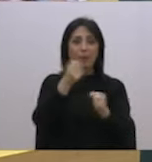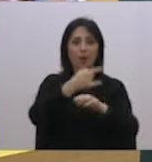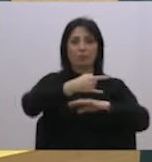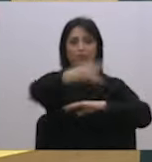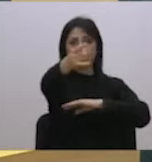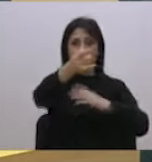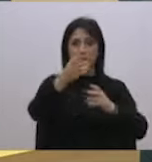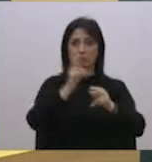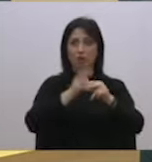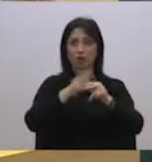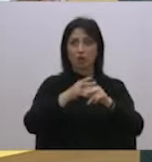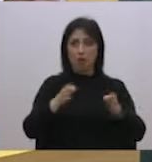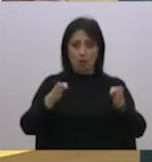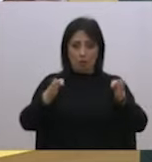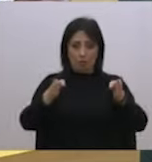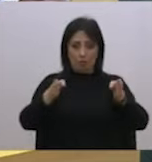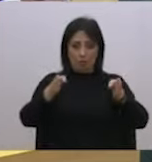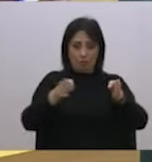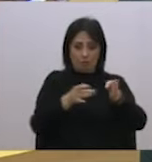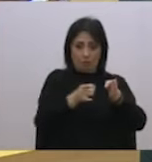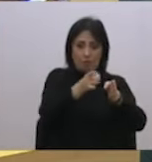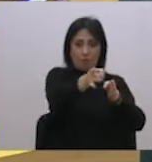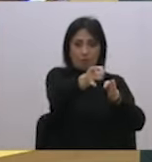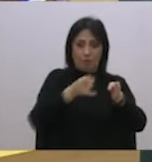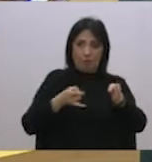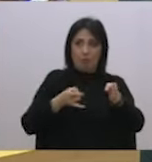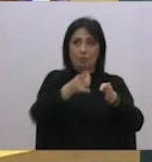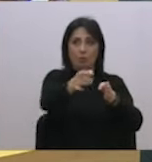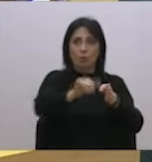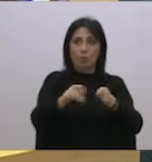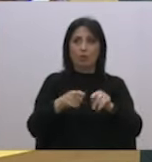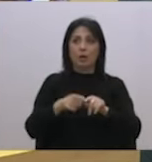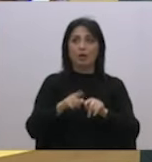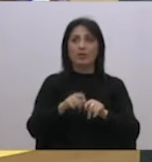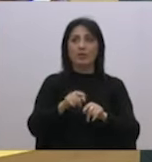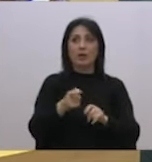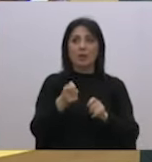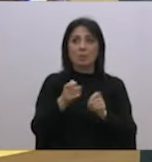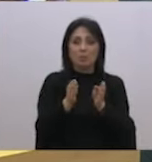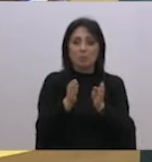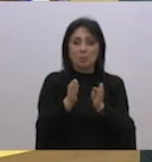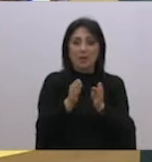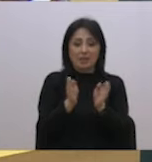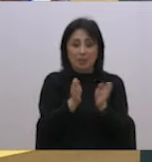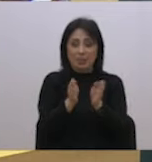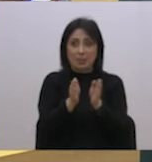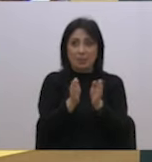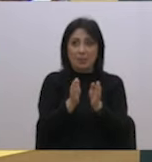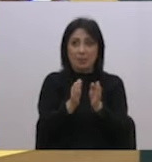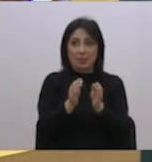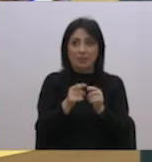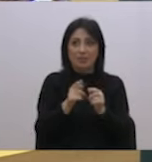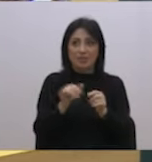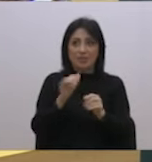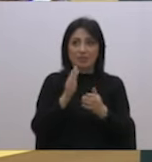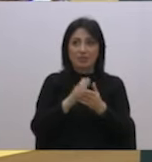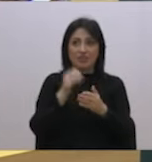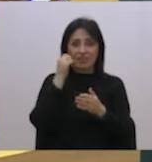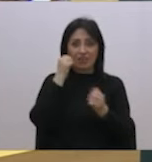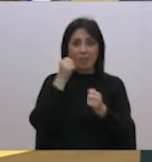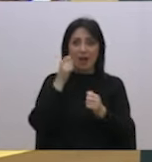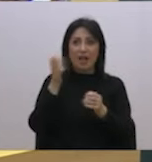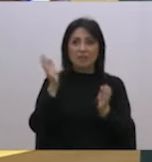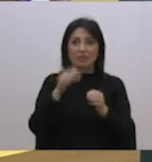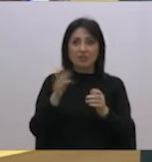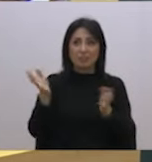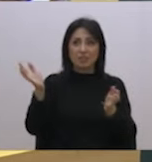misuli. Orile mcharez banca ne bide, asta e tigia sa sulelia, da, to e bulis. Patara marche biro, au ce am ocuat leha, tu s-a dat benzi, au zueli mancane biro,